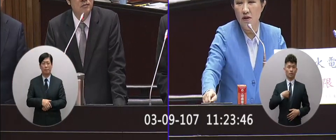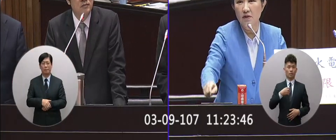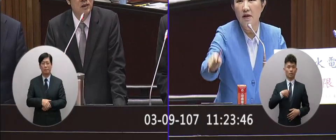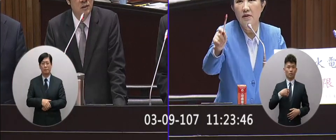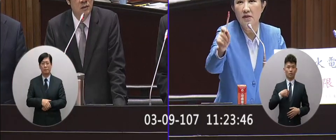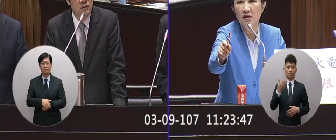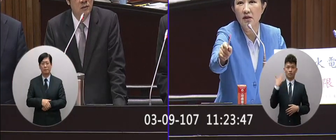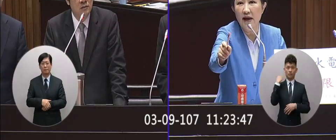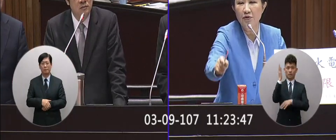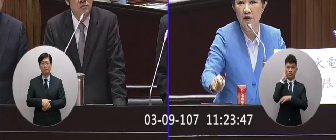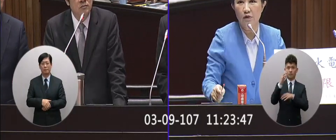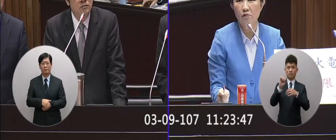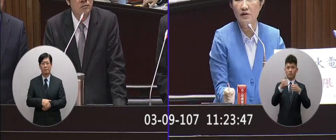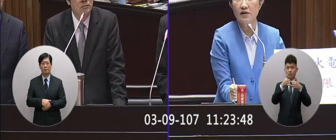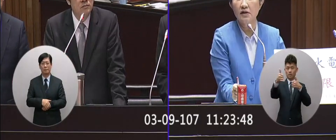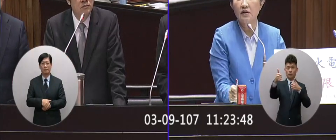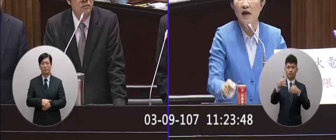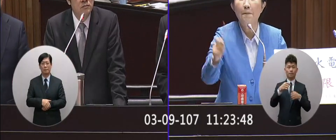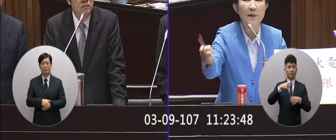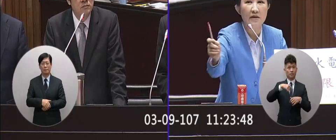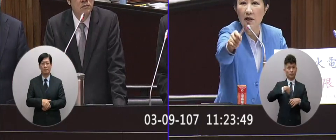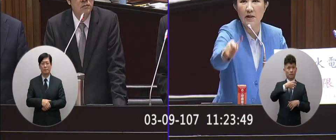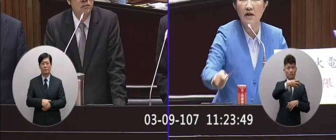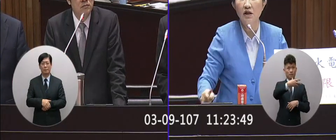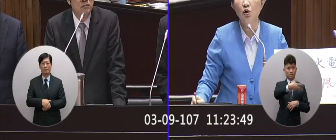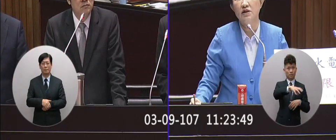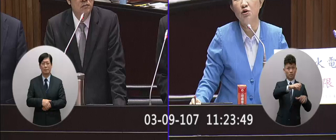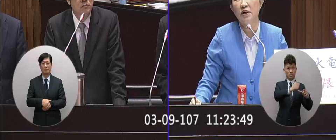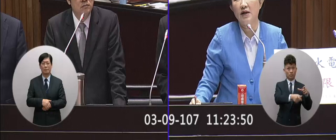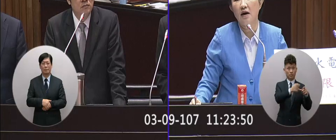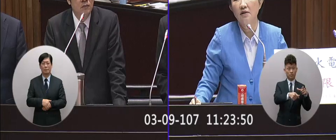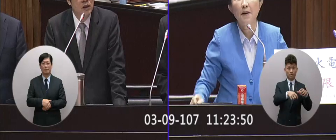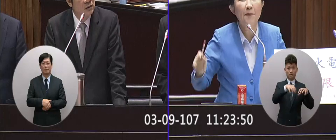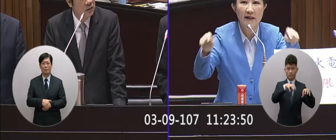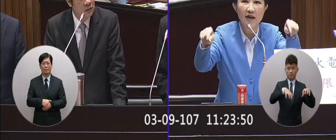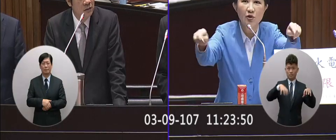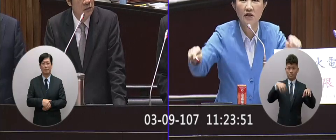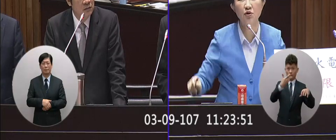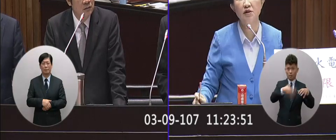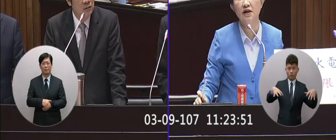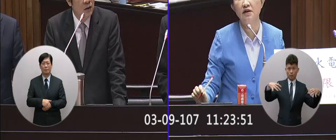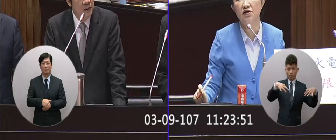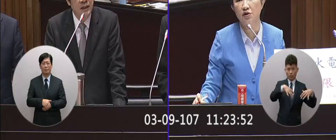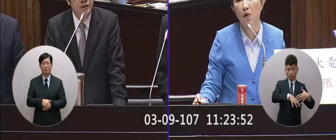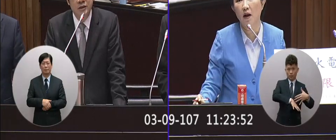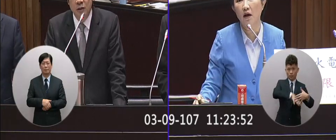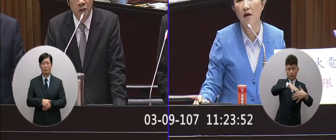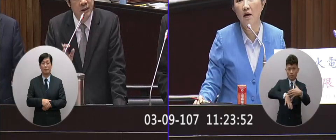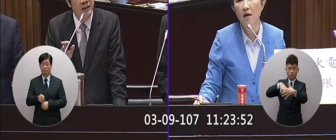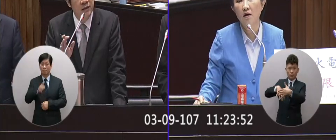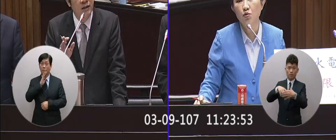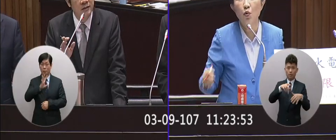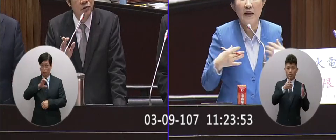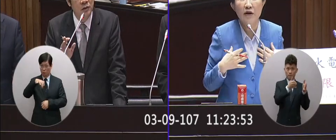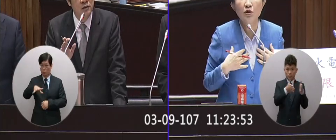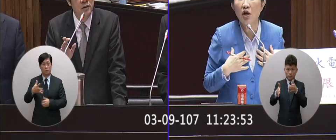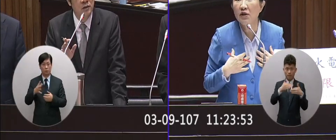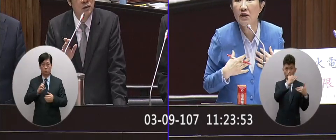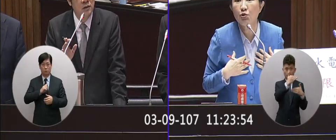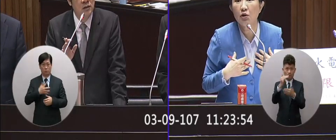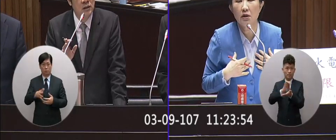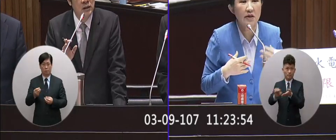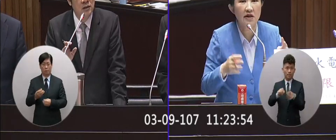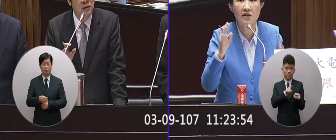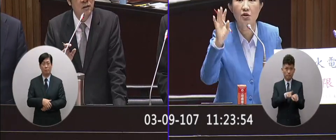议员出身， 是 自来水公司，它本身各地都有集水厂，它本来就是地区限定使用啊。 但是有一些地方是， 我台